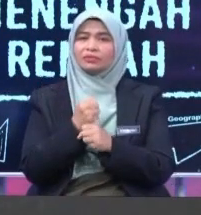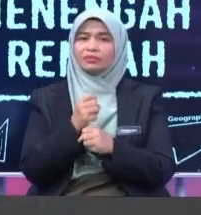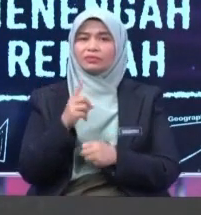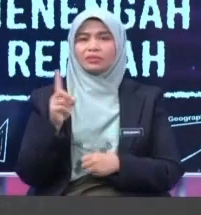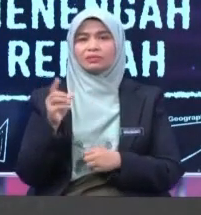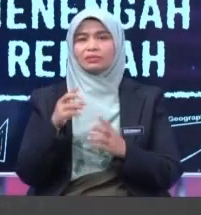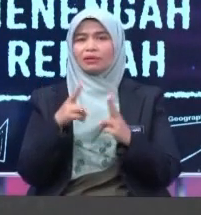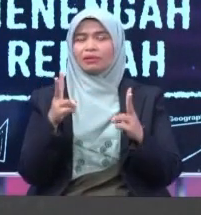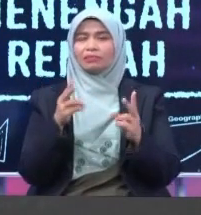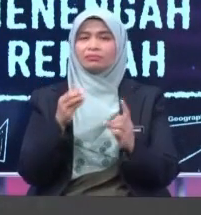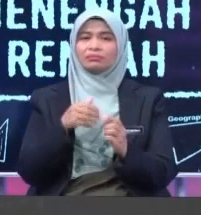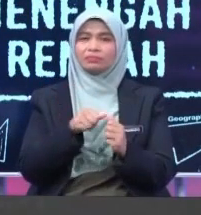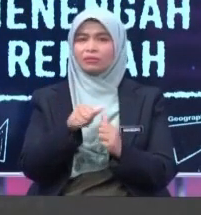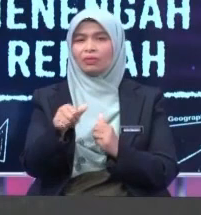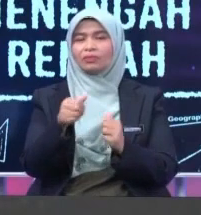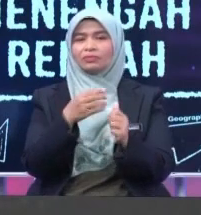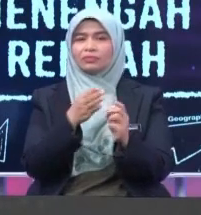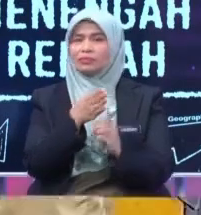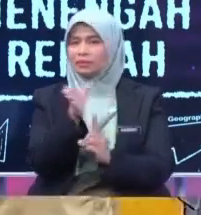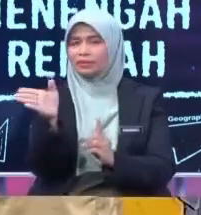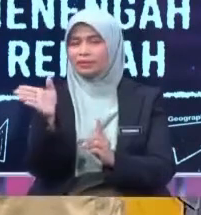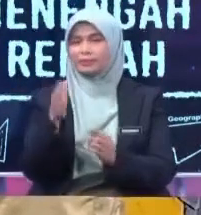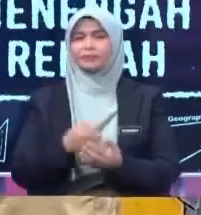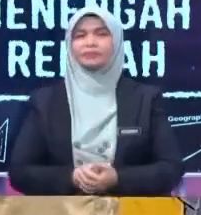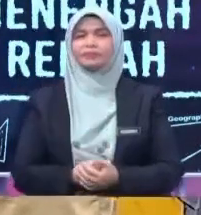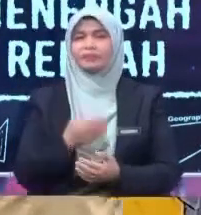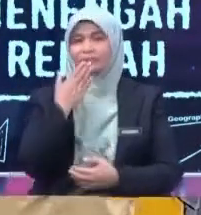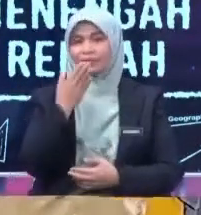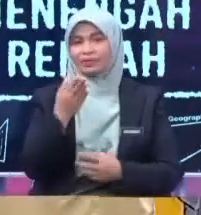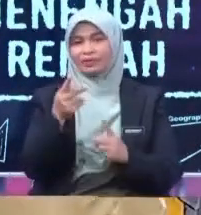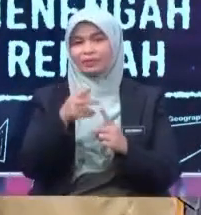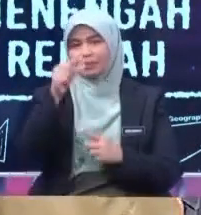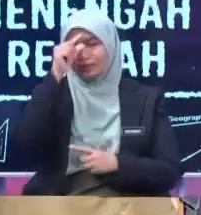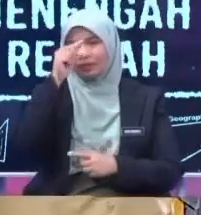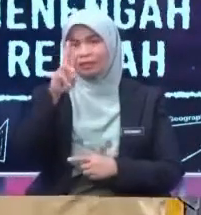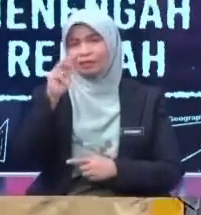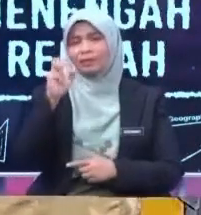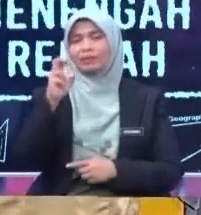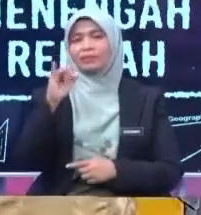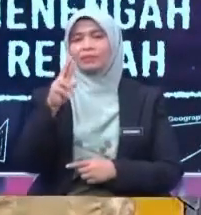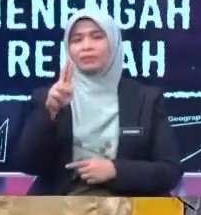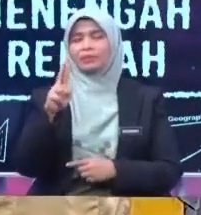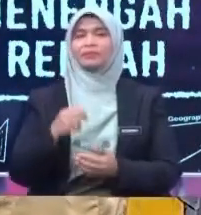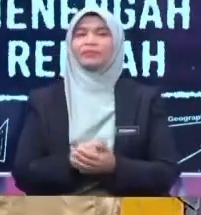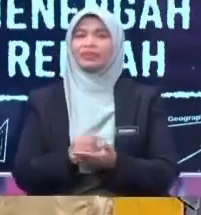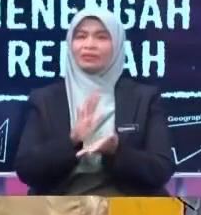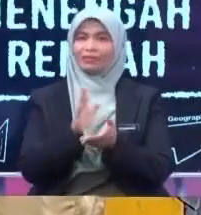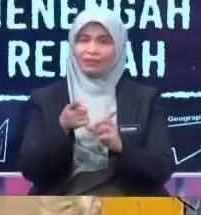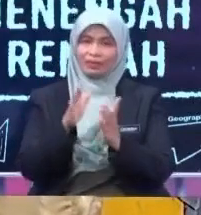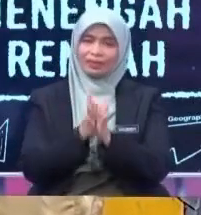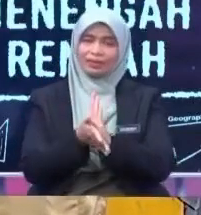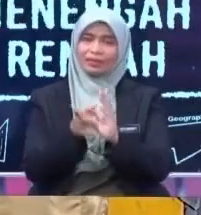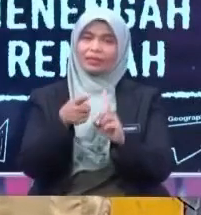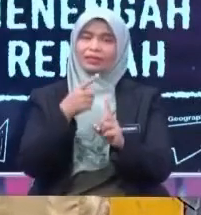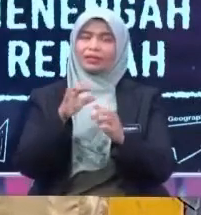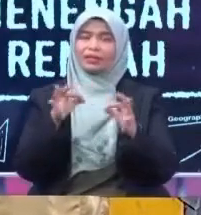tersesat. Terima kasih Abang Umar atas bacaan terjemahan sebentar tadi. Jadi daripada ayat yang dibacakan tadi